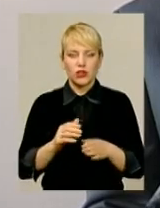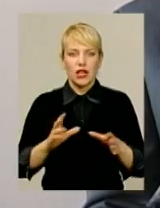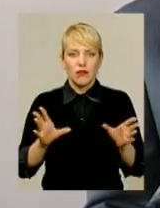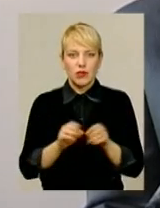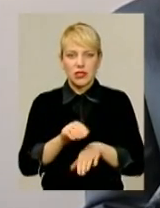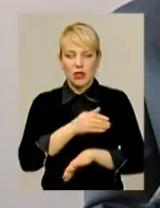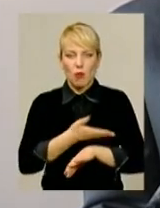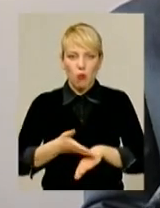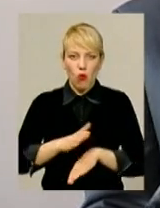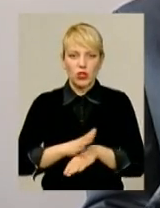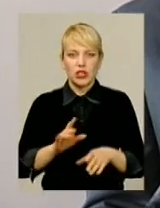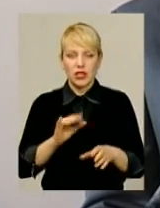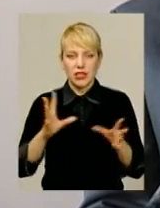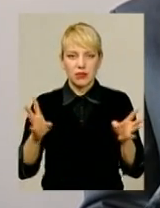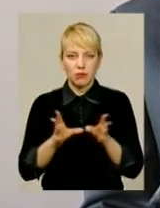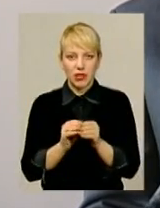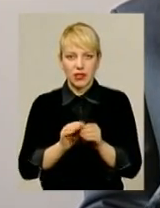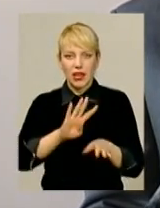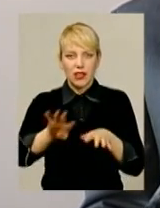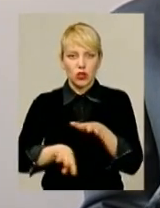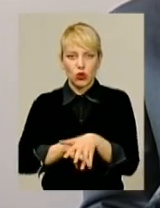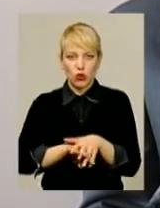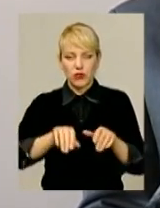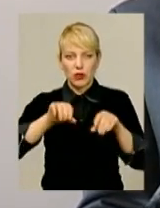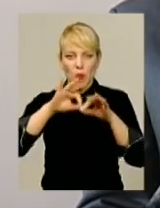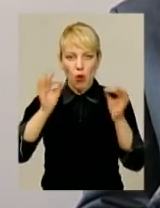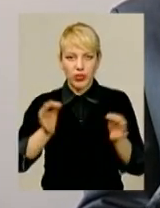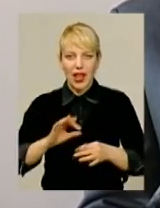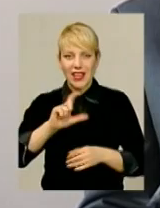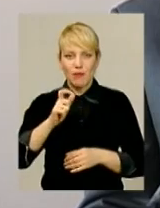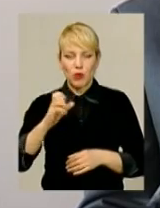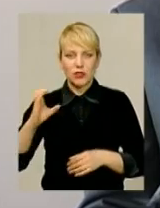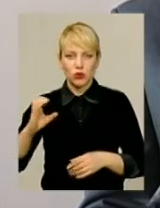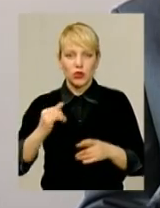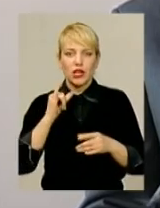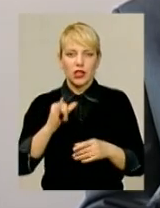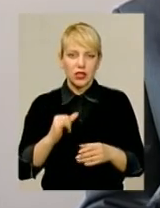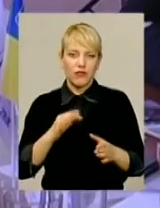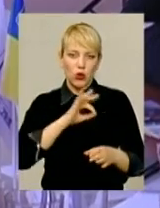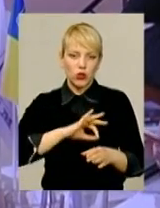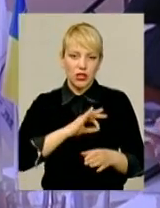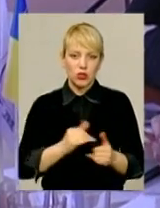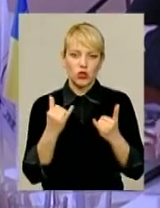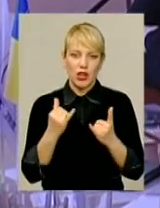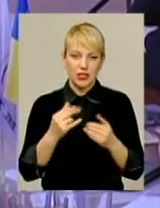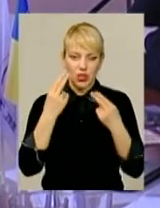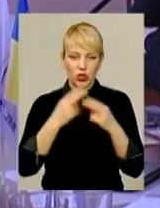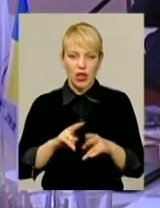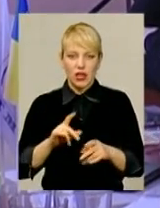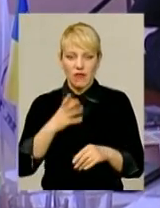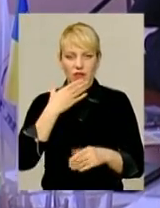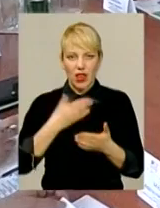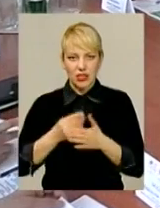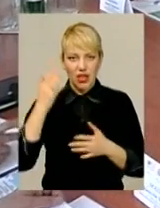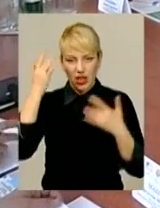спільній інтегрованій моделі Європейського Союзу, з використанням сучасного інструментарію і вже власних